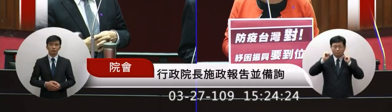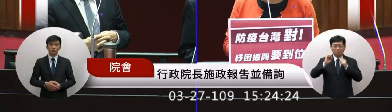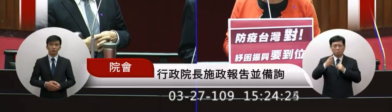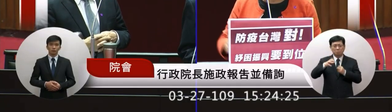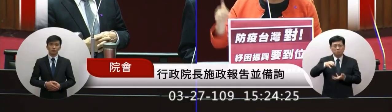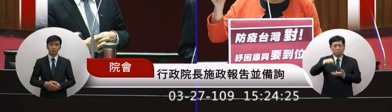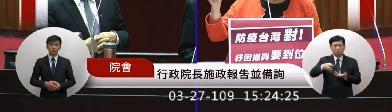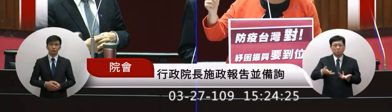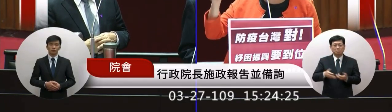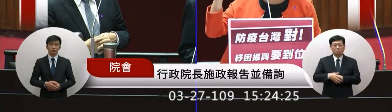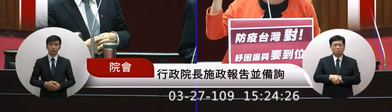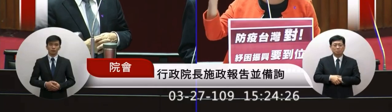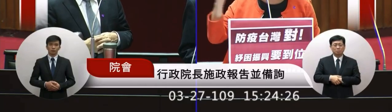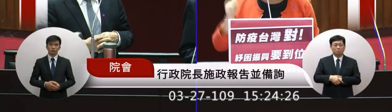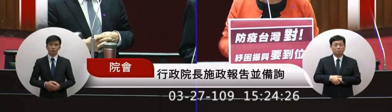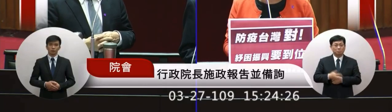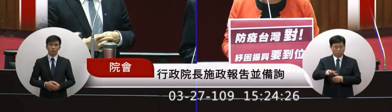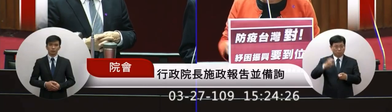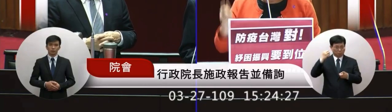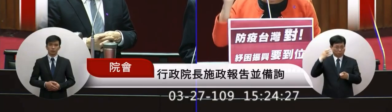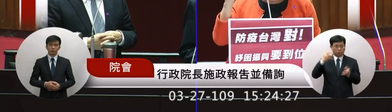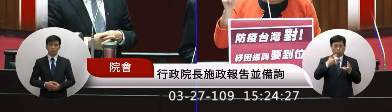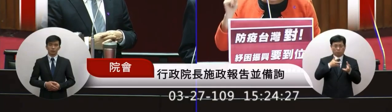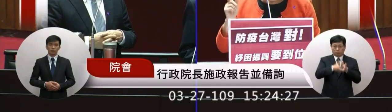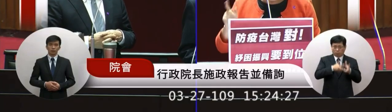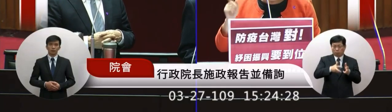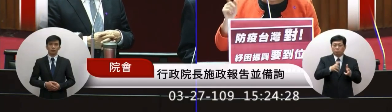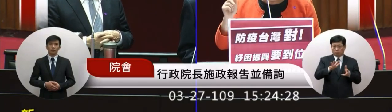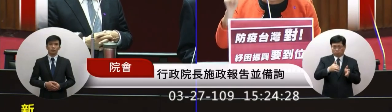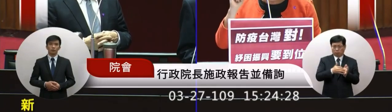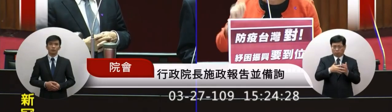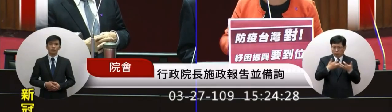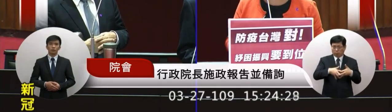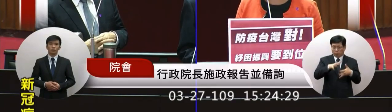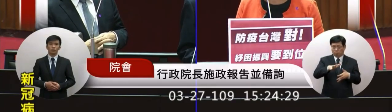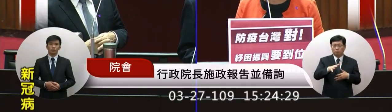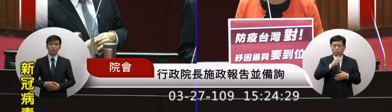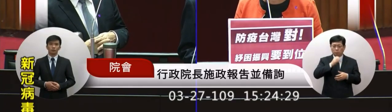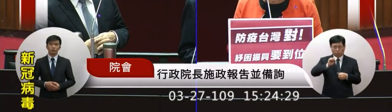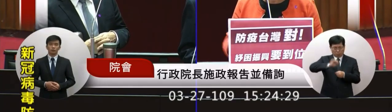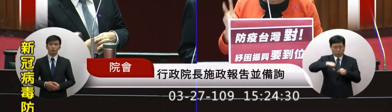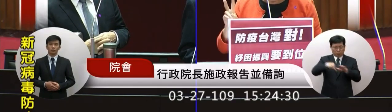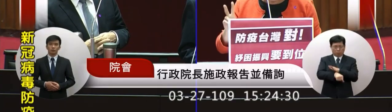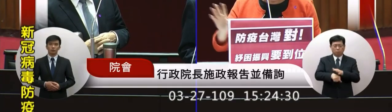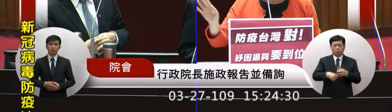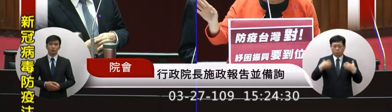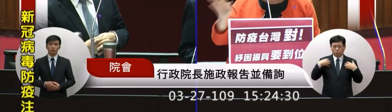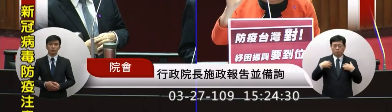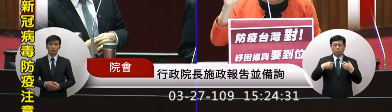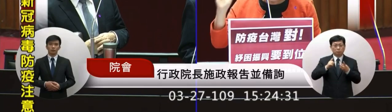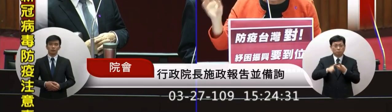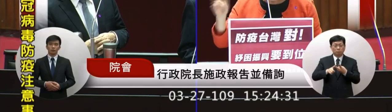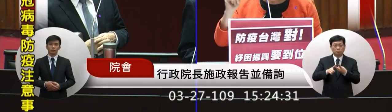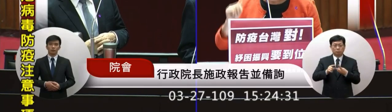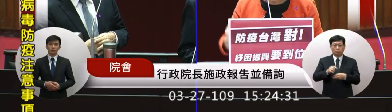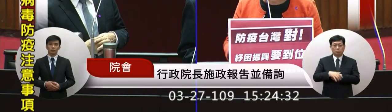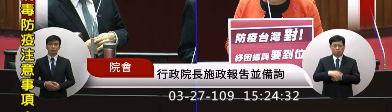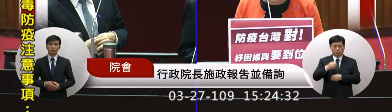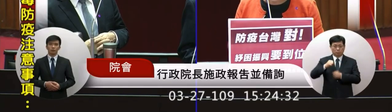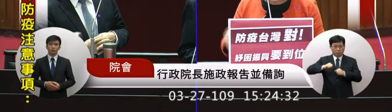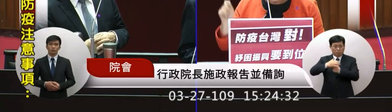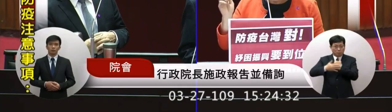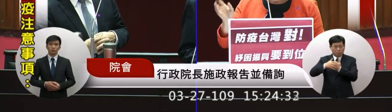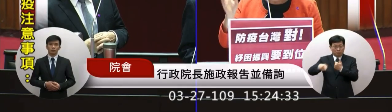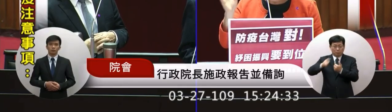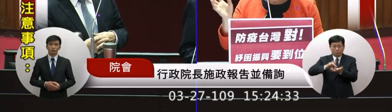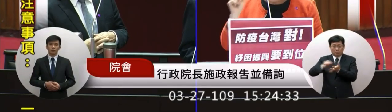什么会这样讲？因为第一个，我们已经有新的机组，所以儿童口罩有新的机台加入生产。第二个，我们现在目前健保药局的